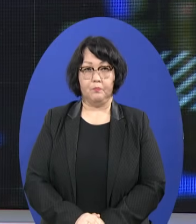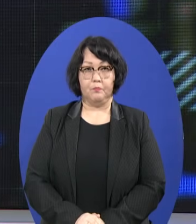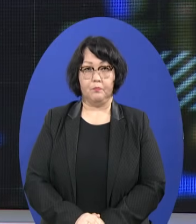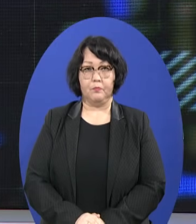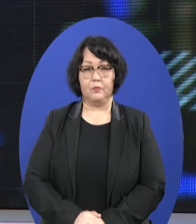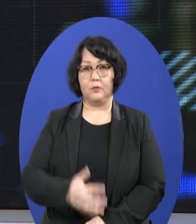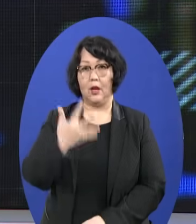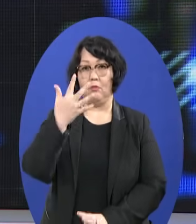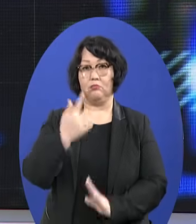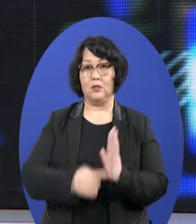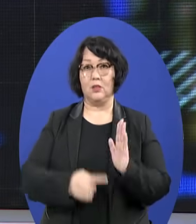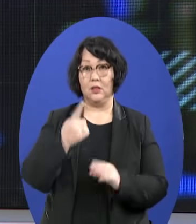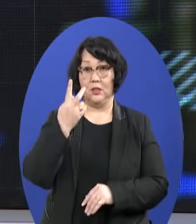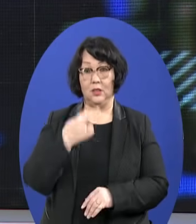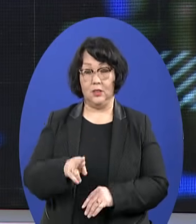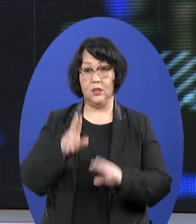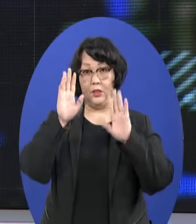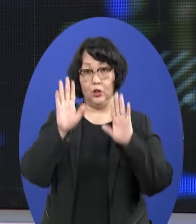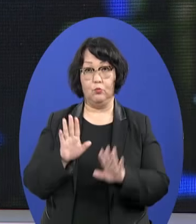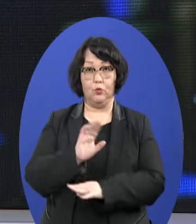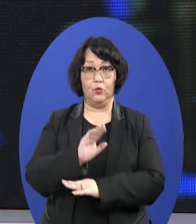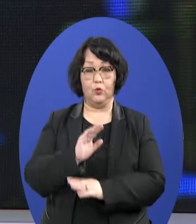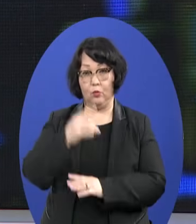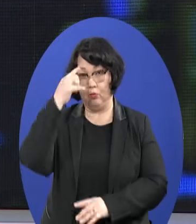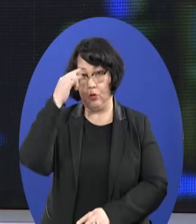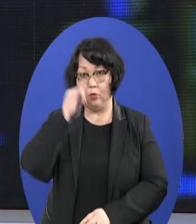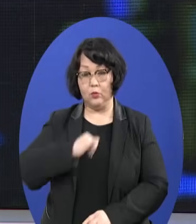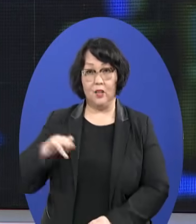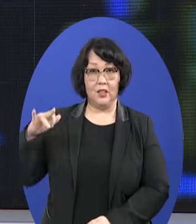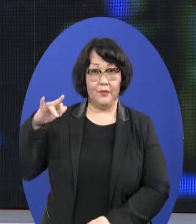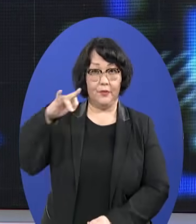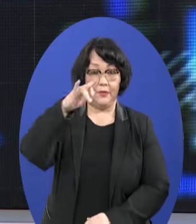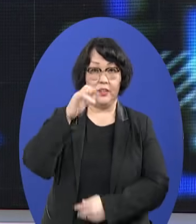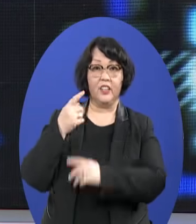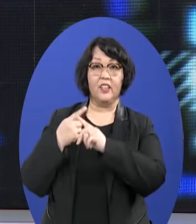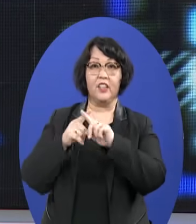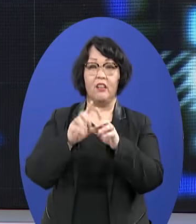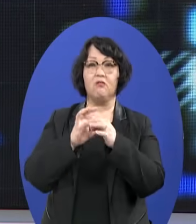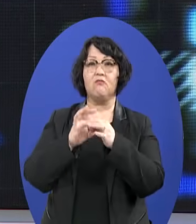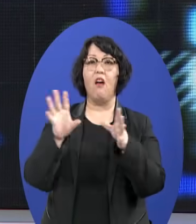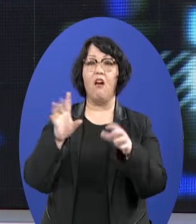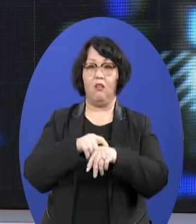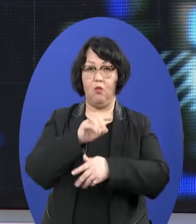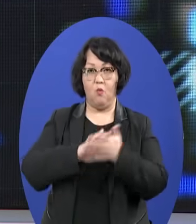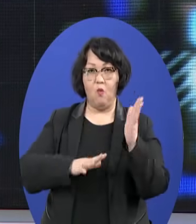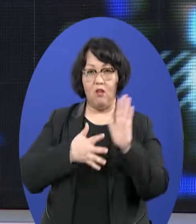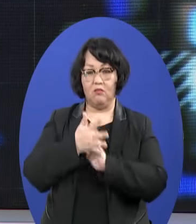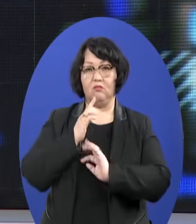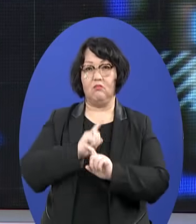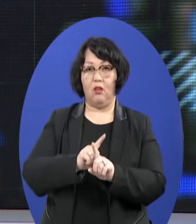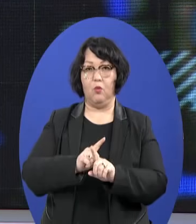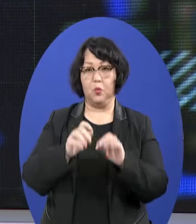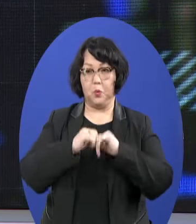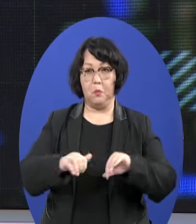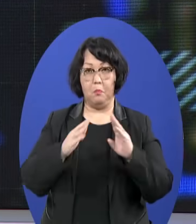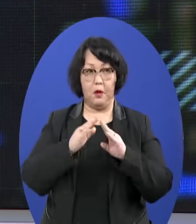За 5-р сарын 1-ээс өгөө ирэх нэм гарагаас манай улс агаарын хилээ нээж хуваарьт нислэг шилжих гэж байна. Тусгаарлах байрны хүрэлцээ харгалзаа сардаан 3000 орчим